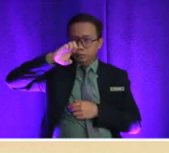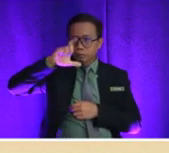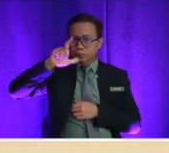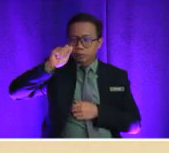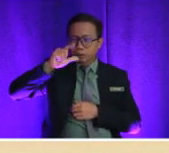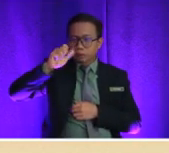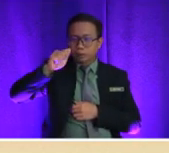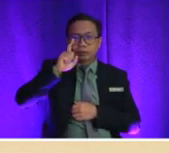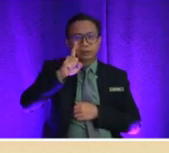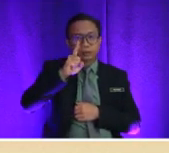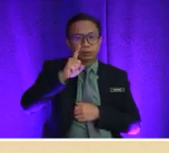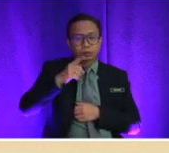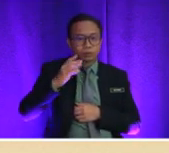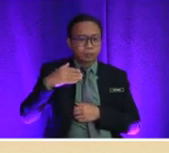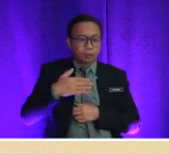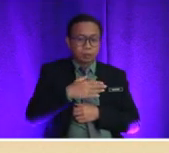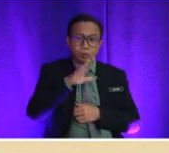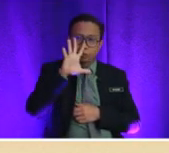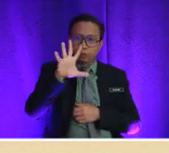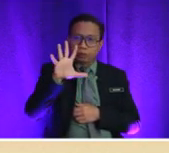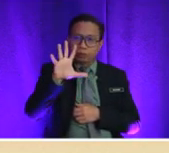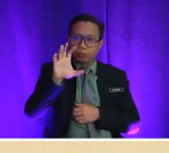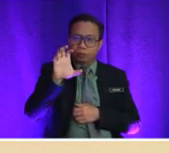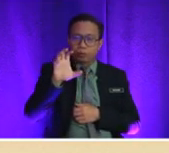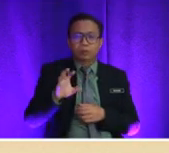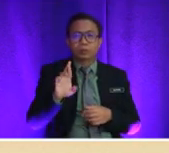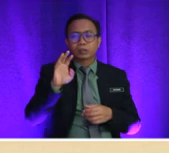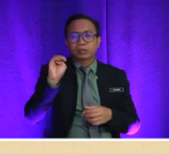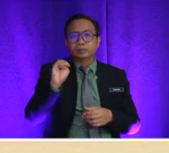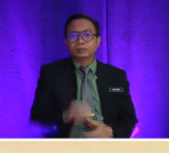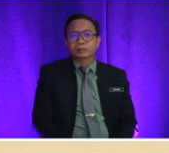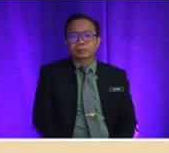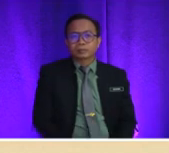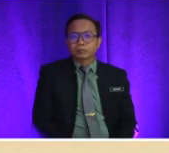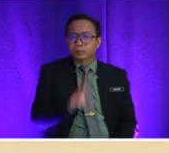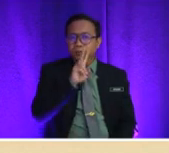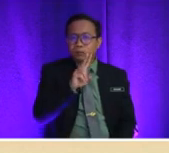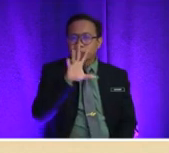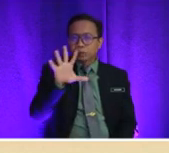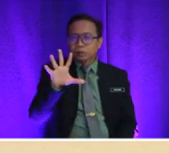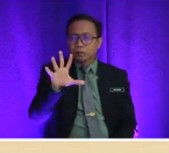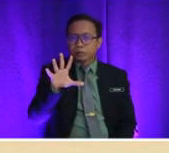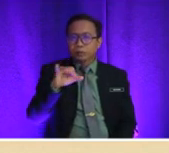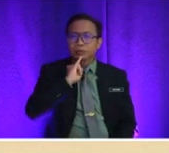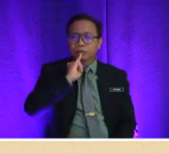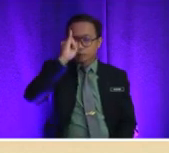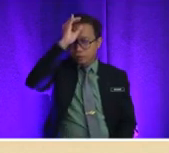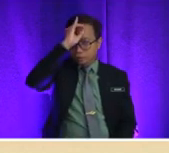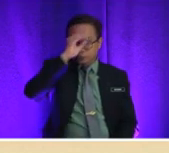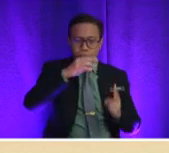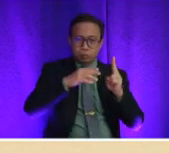si Yuni 50 Ringgit quantity 50 ekor lah mananya dalam 25 pasang Oke dengan harga